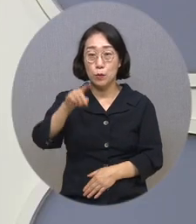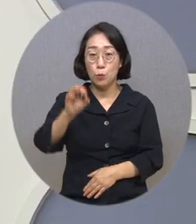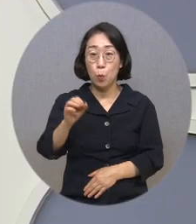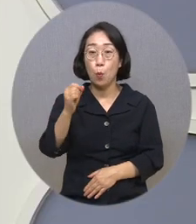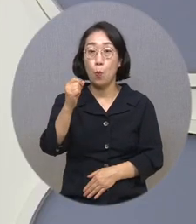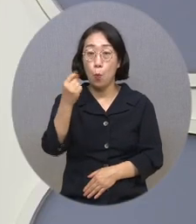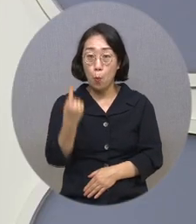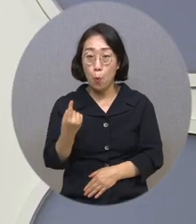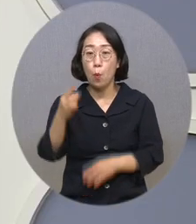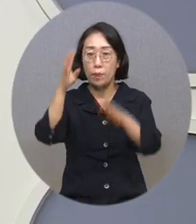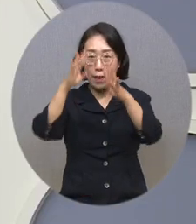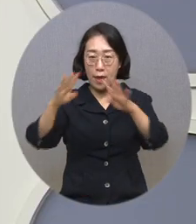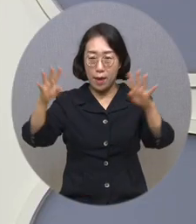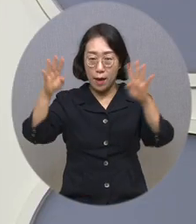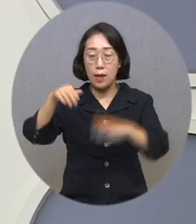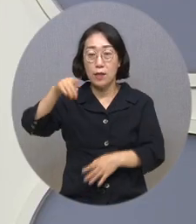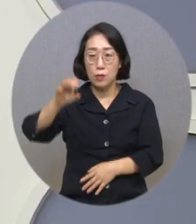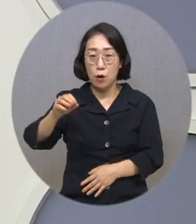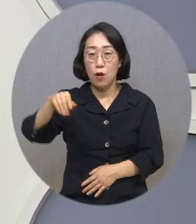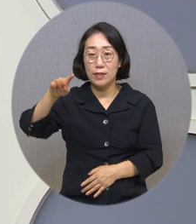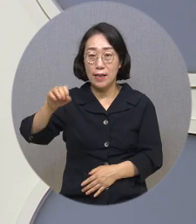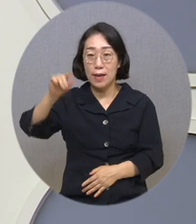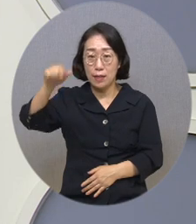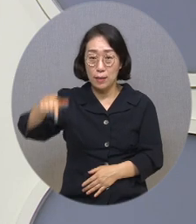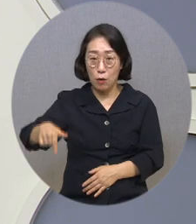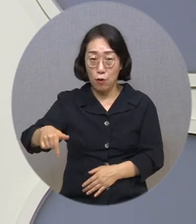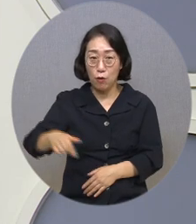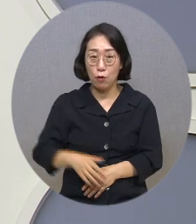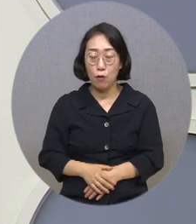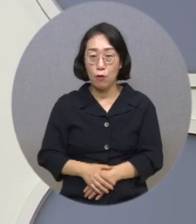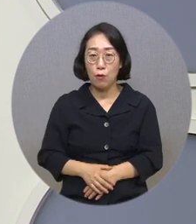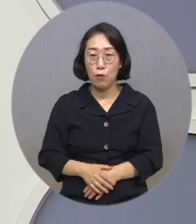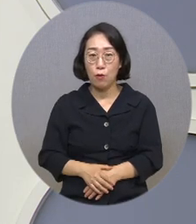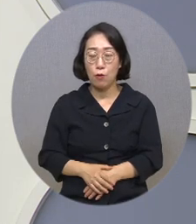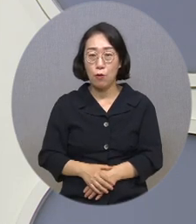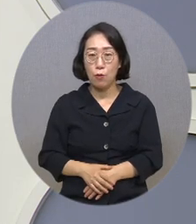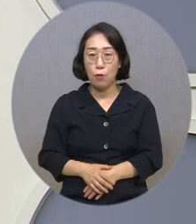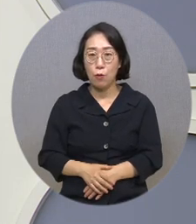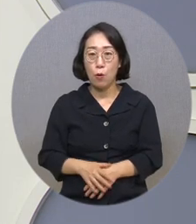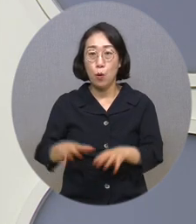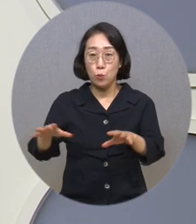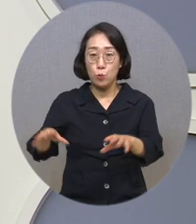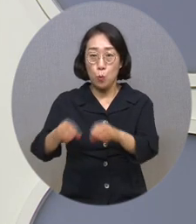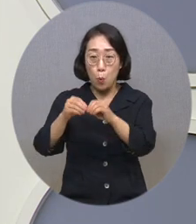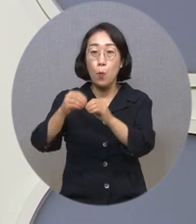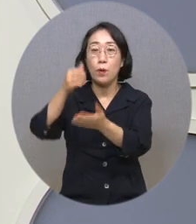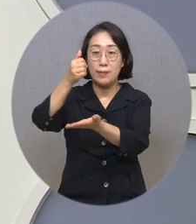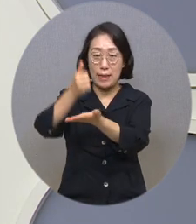송호대학의 정창덕 회장, 총장이지? 총장님,